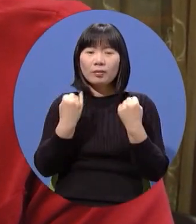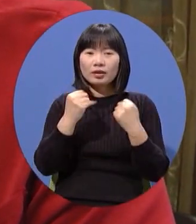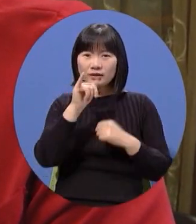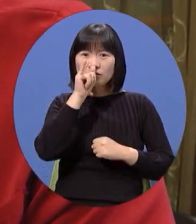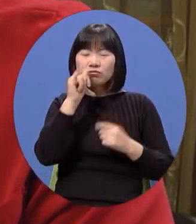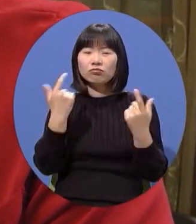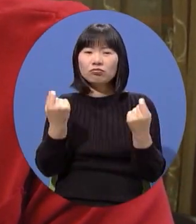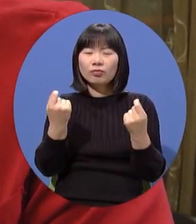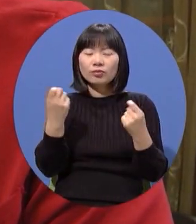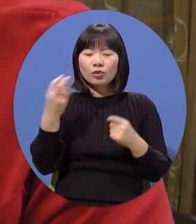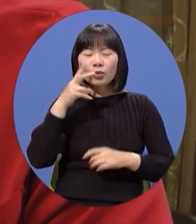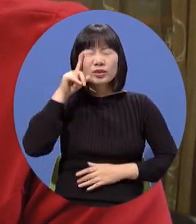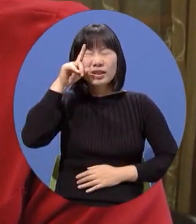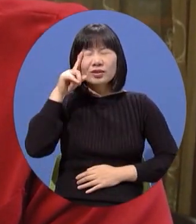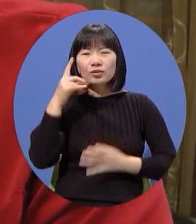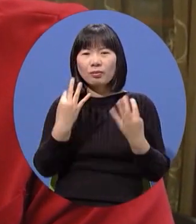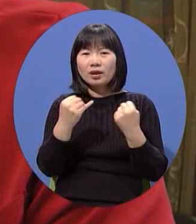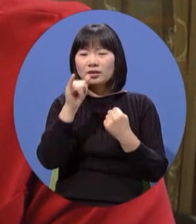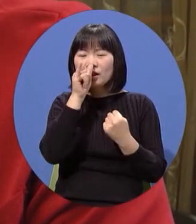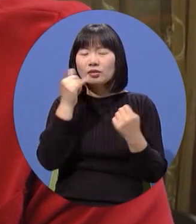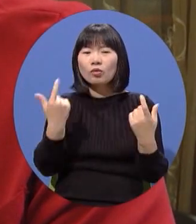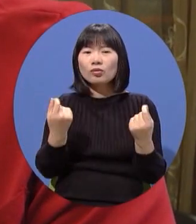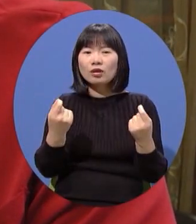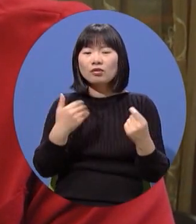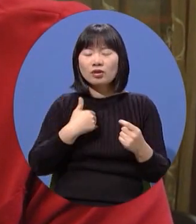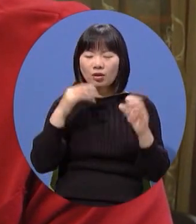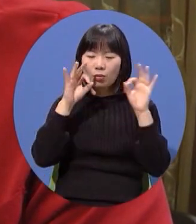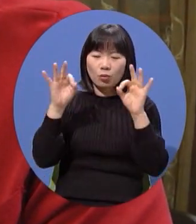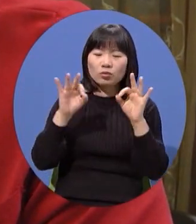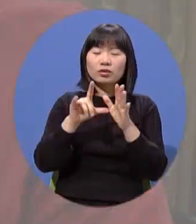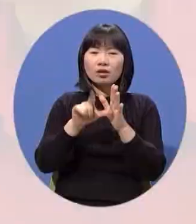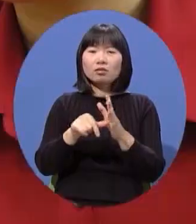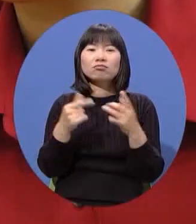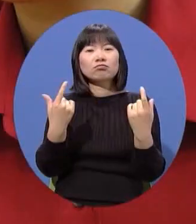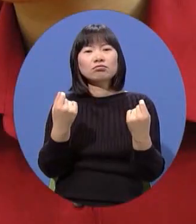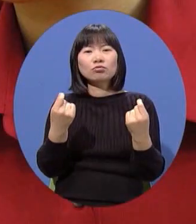같고 짜증내는 것도 많은 것 같고 제가 보기엔 좀 그래요.